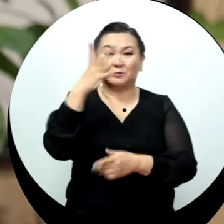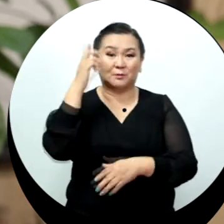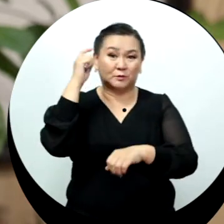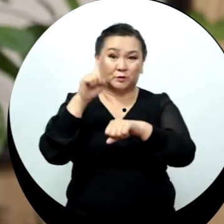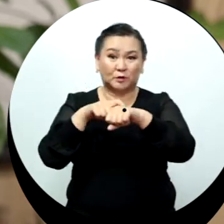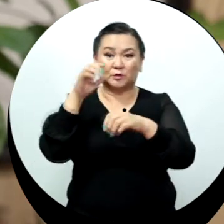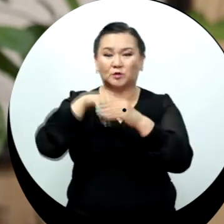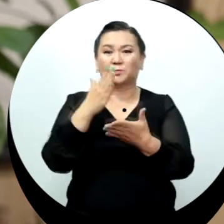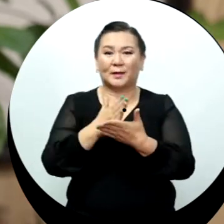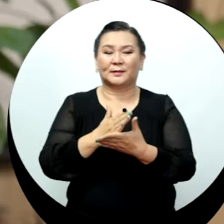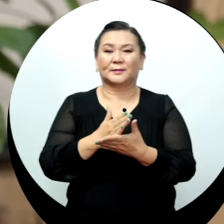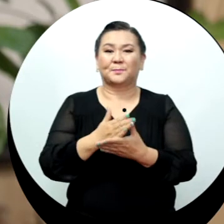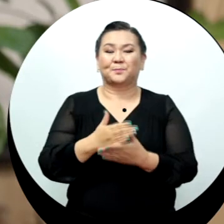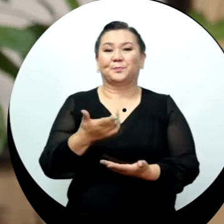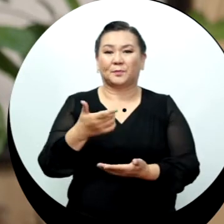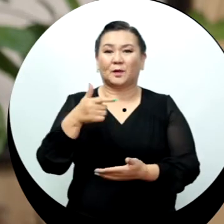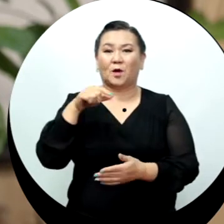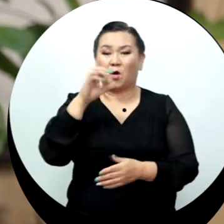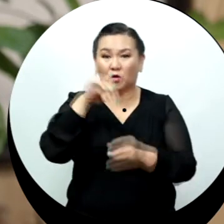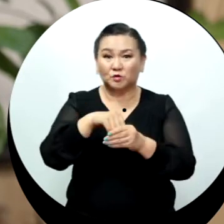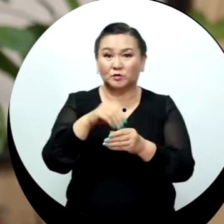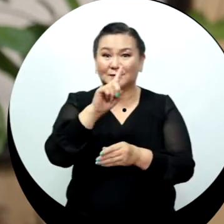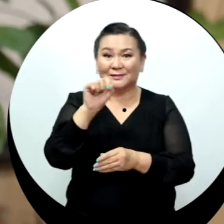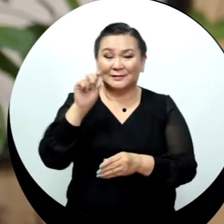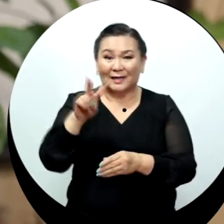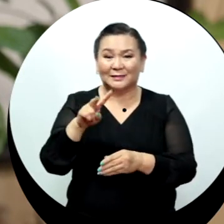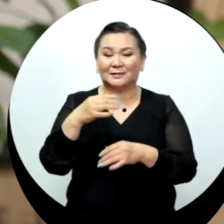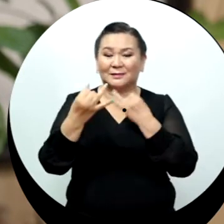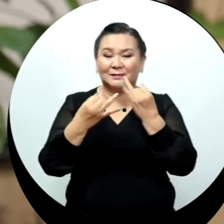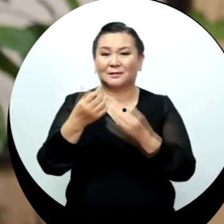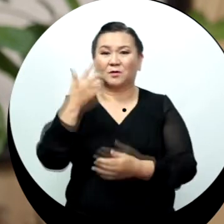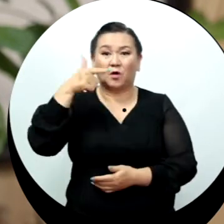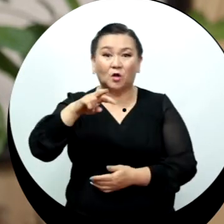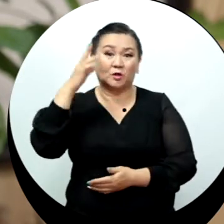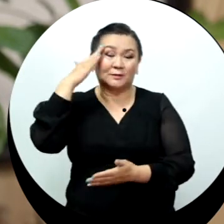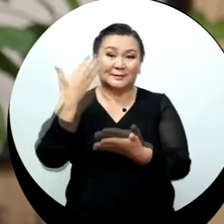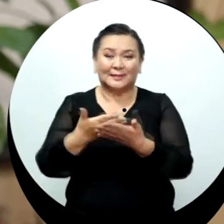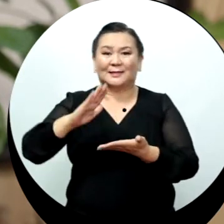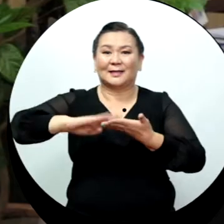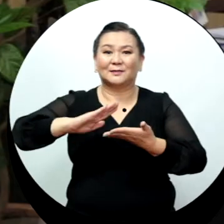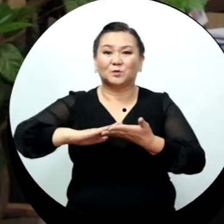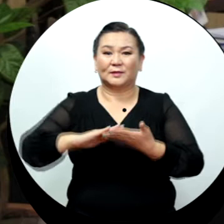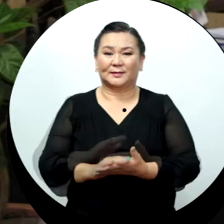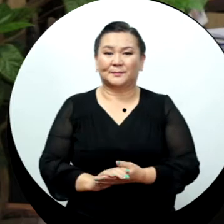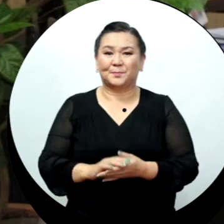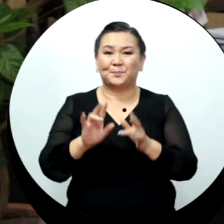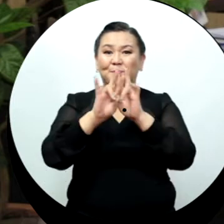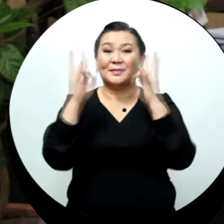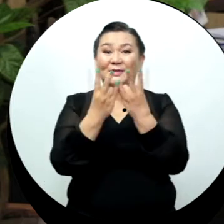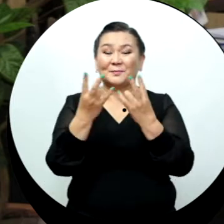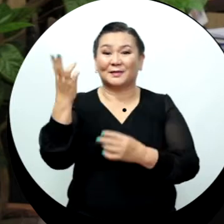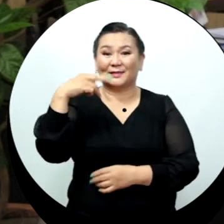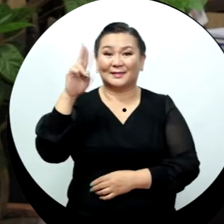байгаа. Голчлон орсон заалтуудын ярилгуугаар үндсэн санаагаа та бүхэндээ танилцуулъя. Нийгмийн